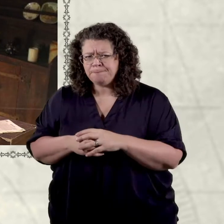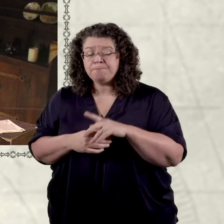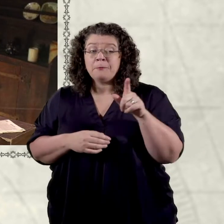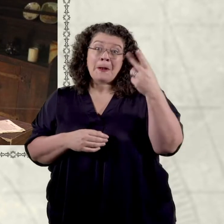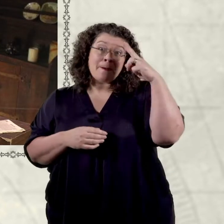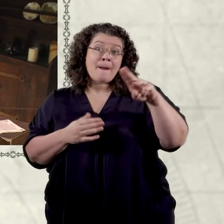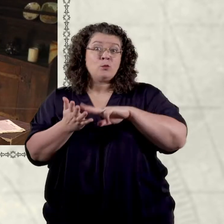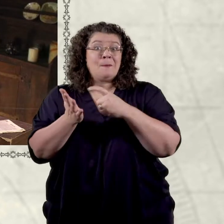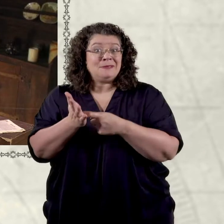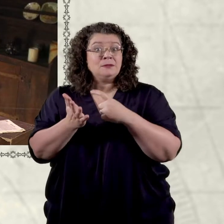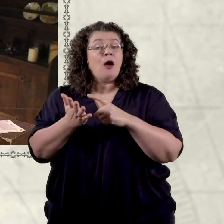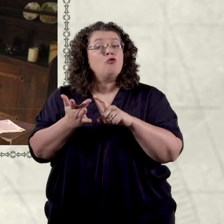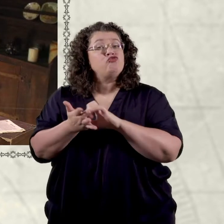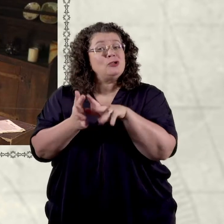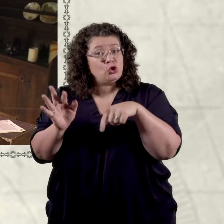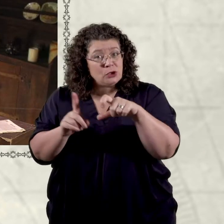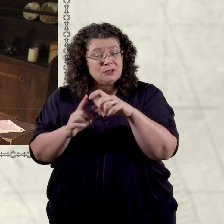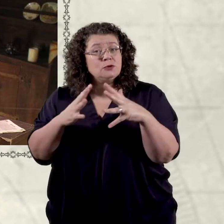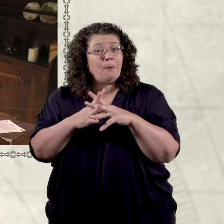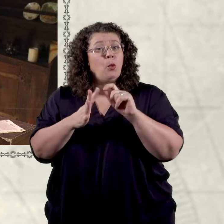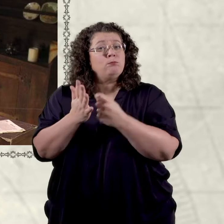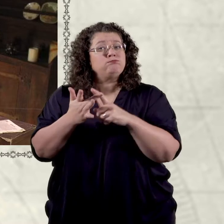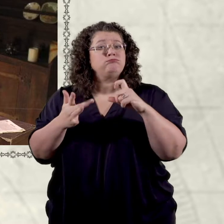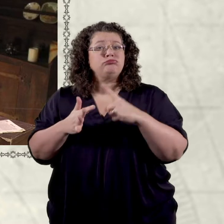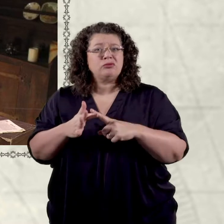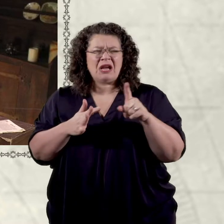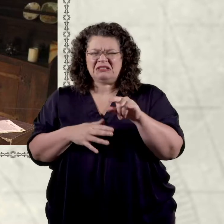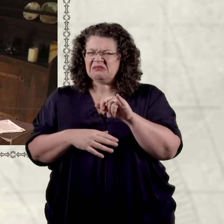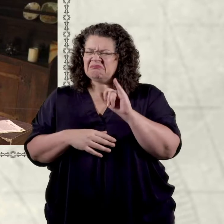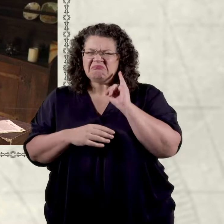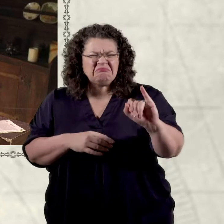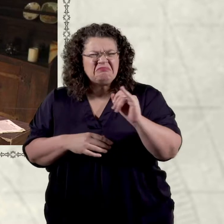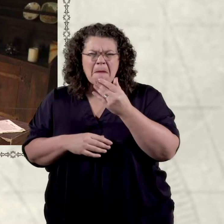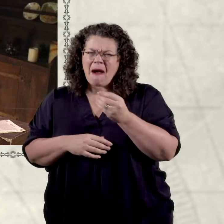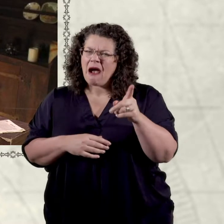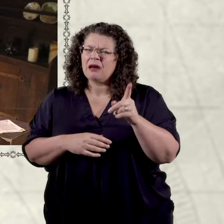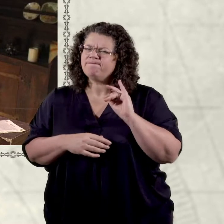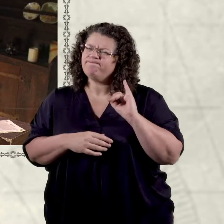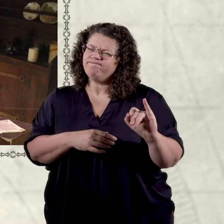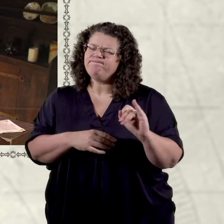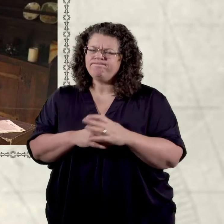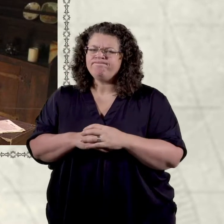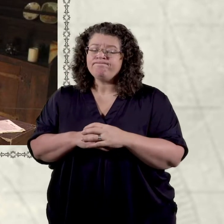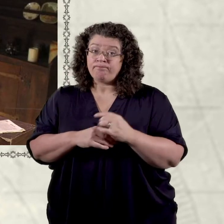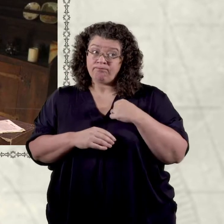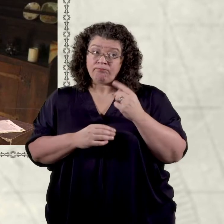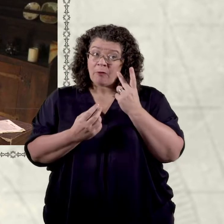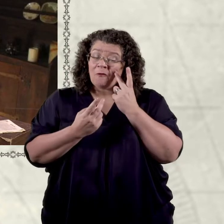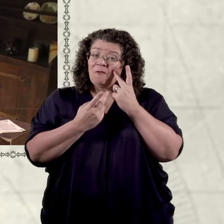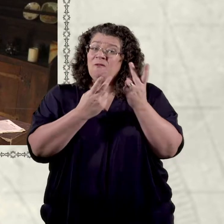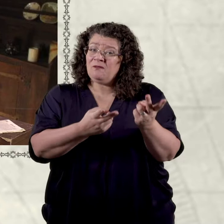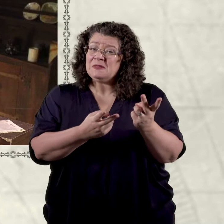ni. Mr Richard W Price di enw fo. Chi be, mae o'n ddyn cas ofnadwy. Nes i weld o, wrth